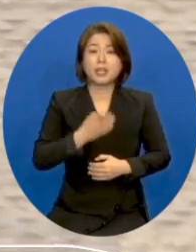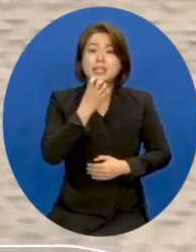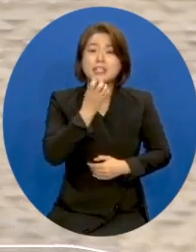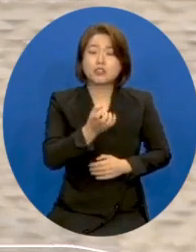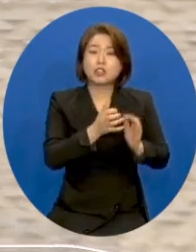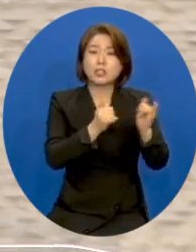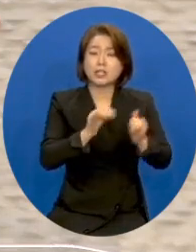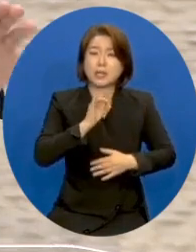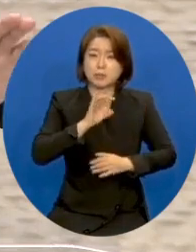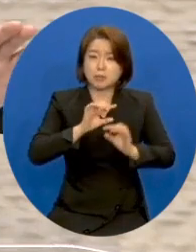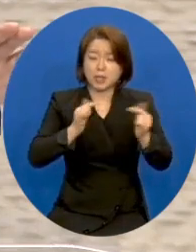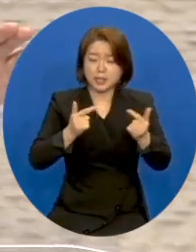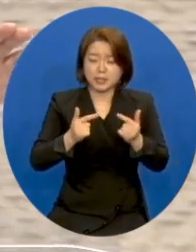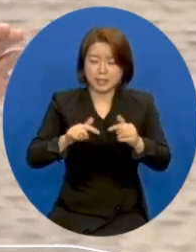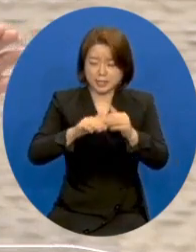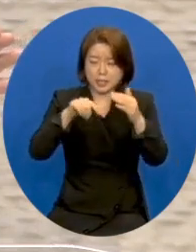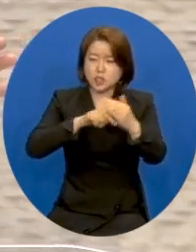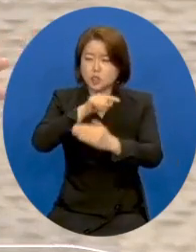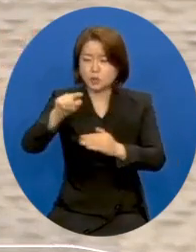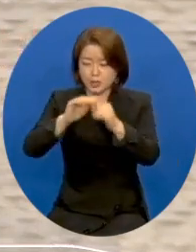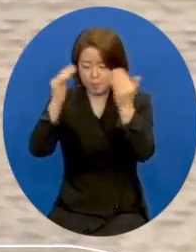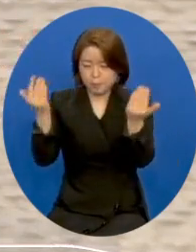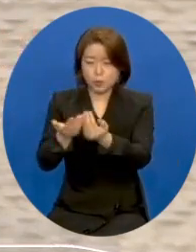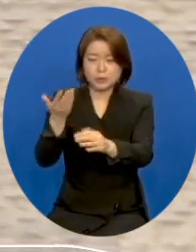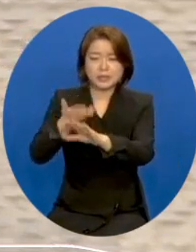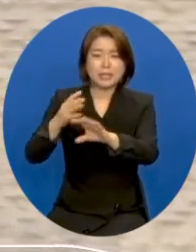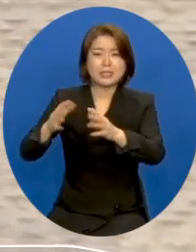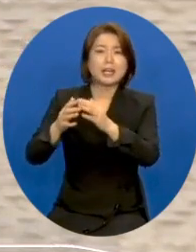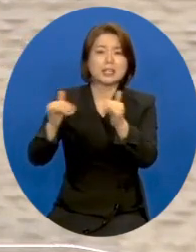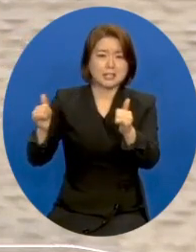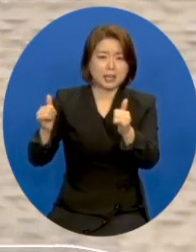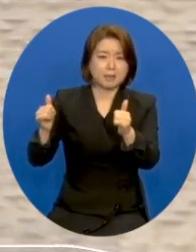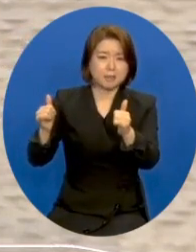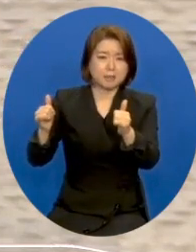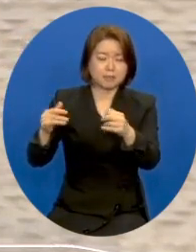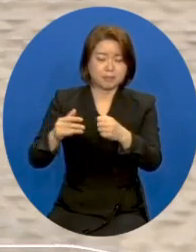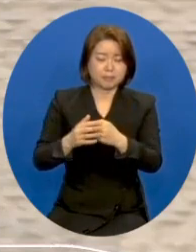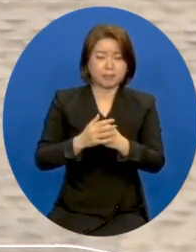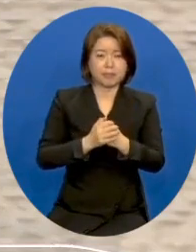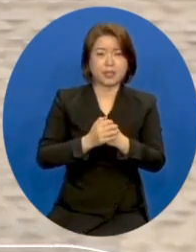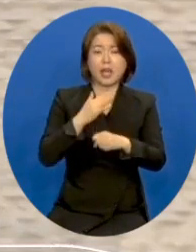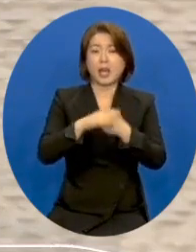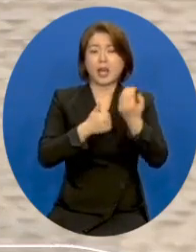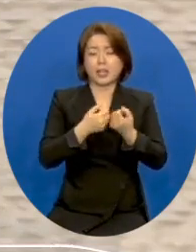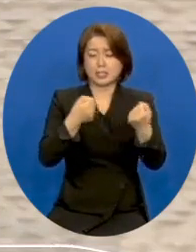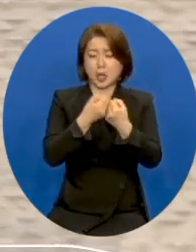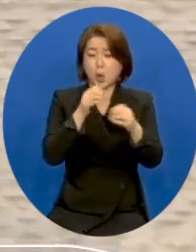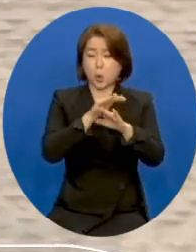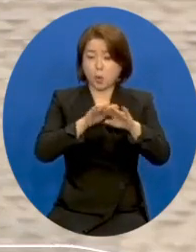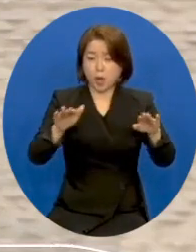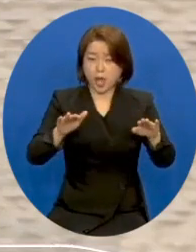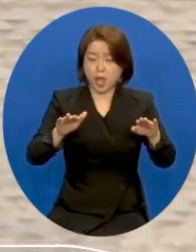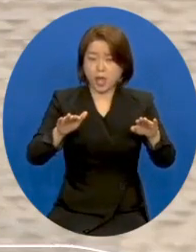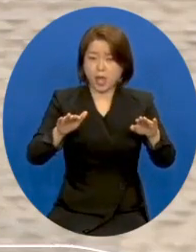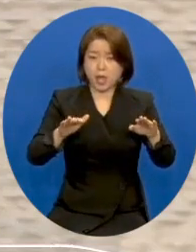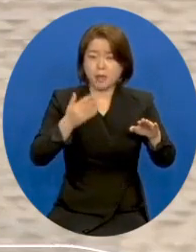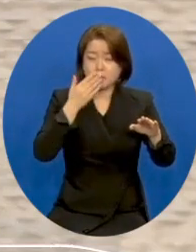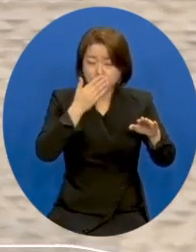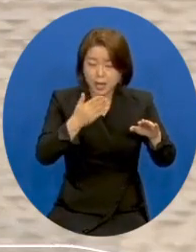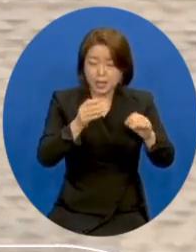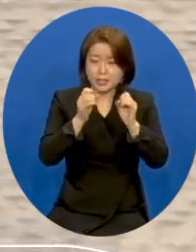유대인뿐만 아니고 모든 이방인들에게도 하나님과 화해할 수 있는 은혜가 열렸다는